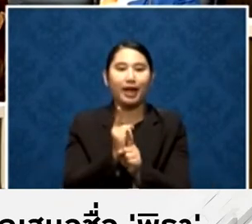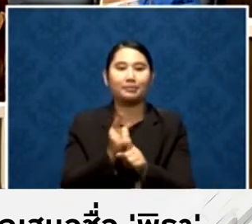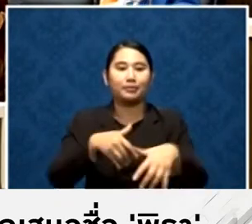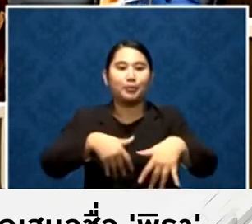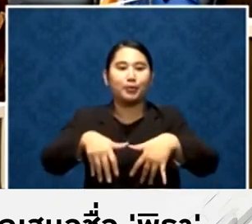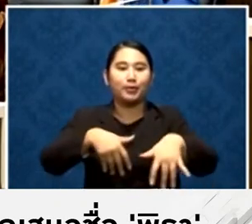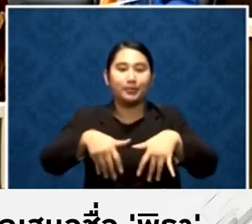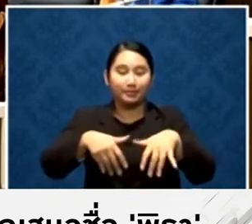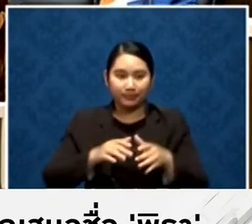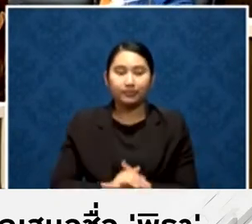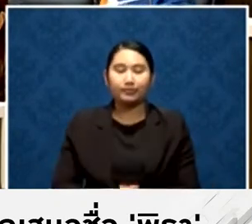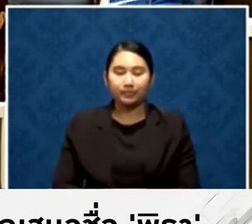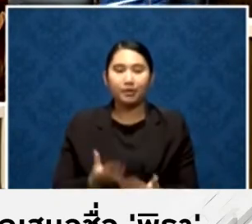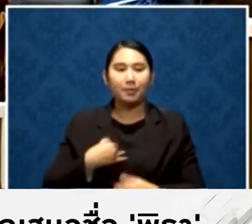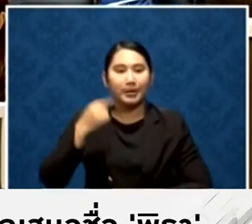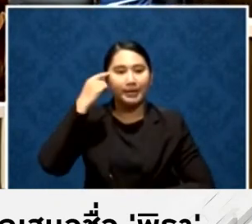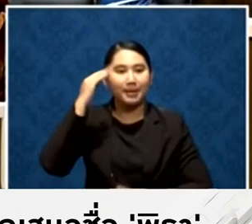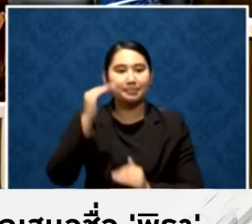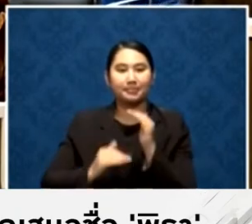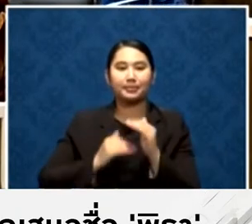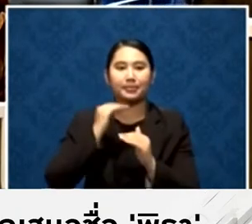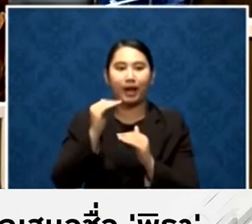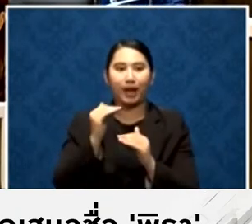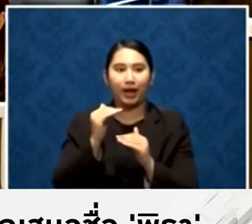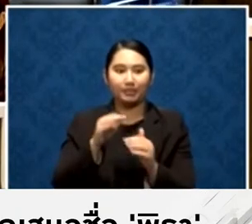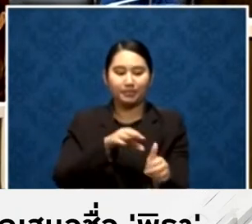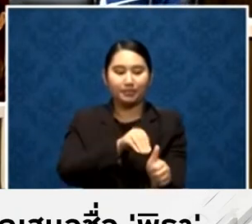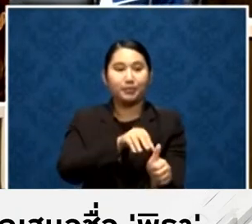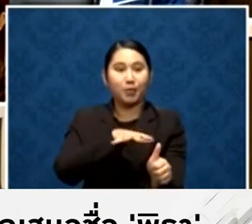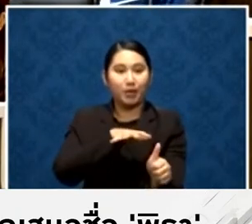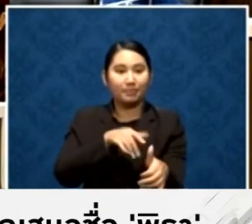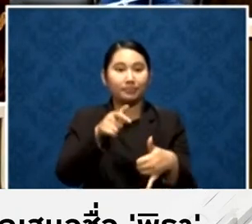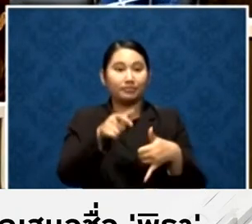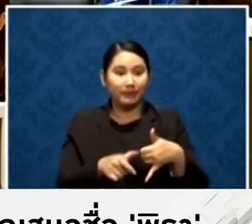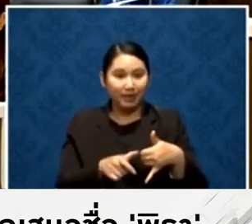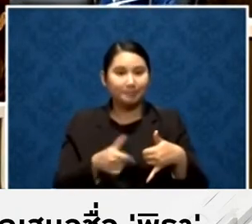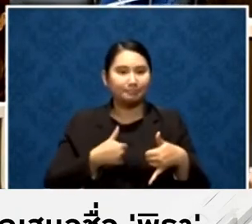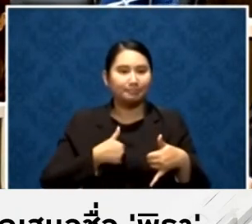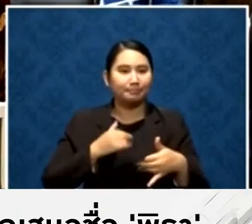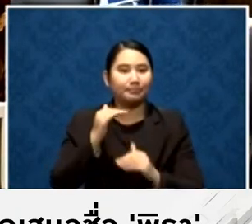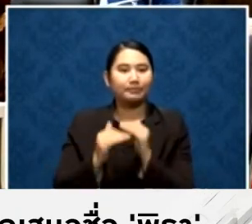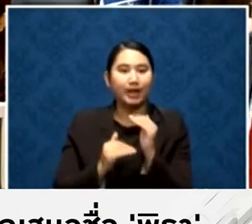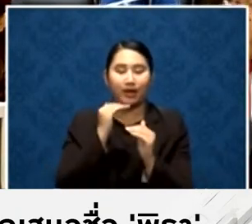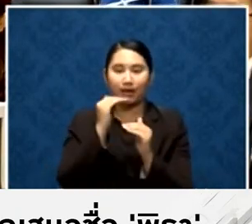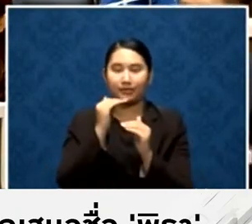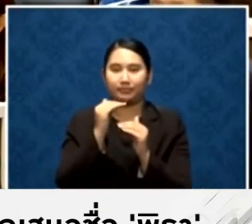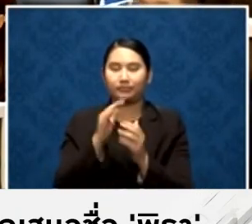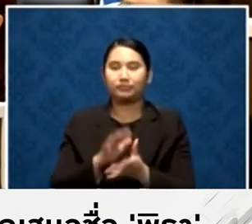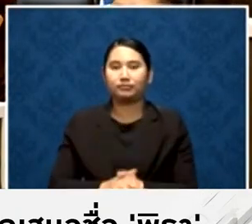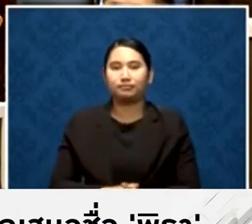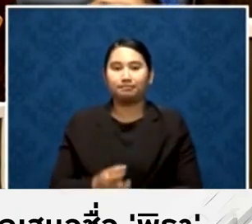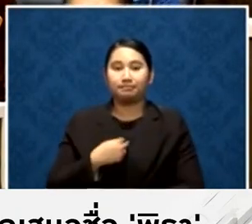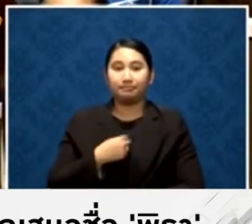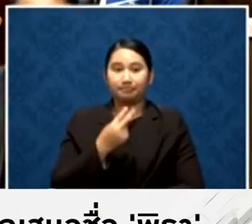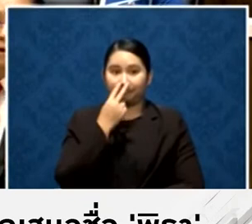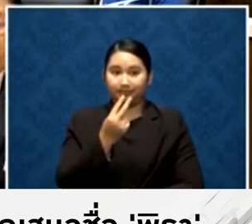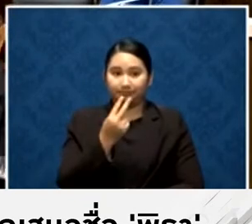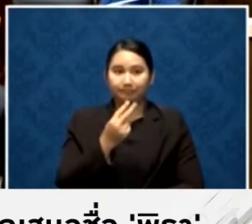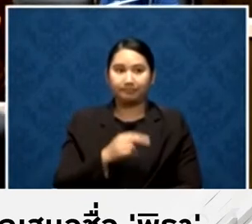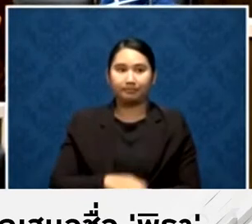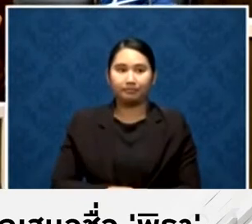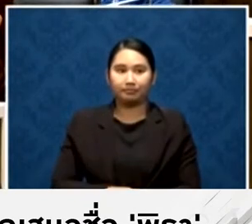พาดพิงได้แต่ว่ามันไม่ได้เรื่อง53มันไม่ใช่เรื่องนี้ใช่ไหมฮะเขาบอกว่าการลงสัตยาบันคุณพิธาบอกว่า